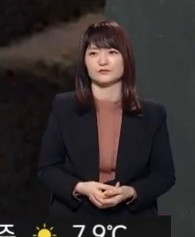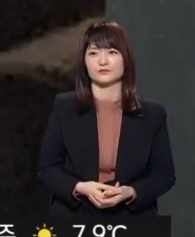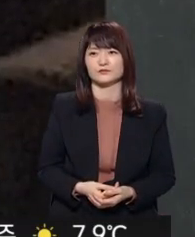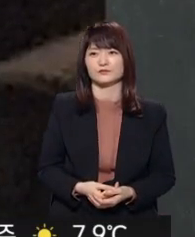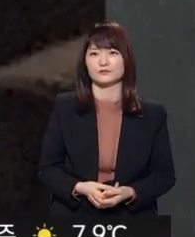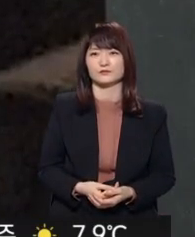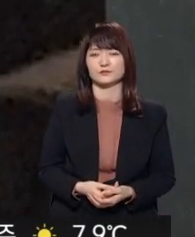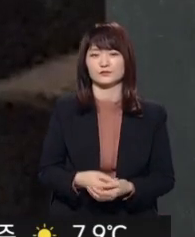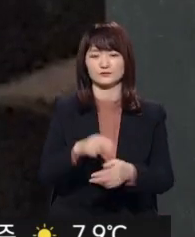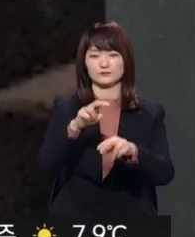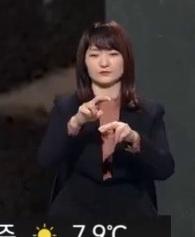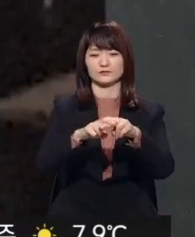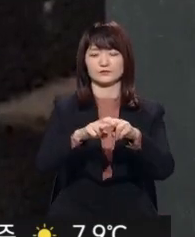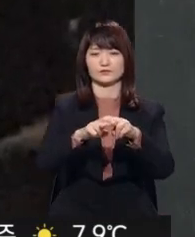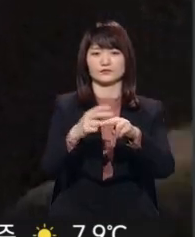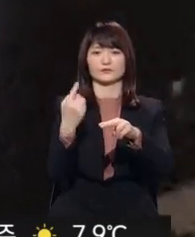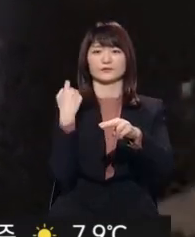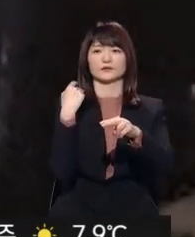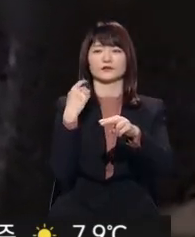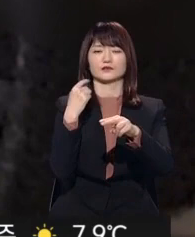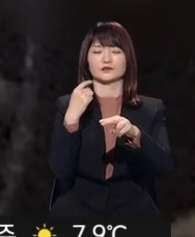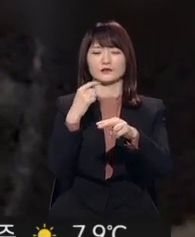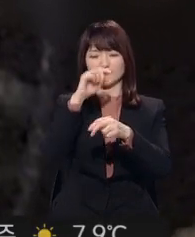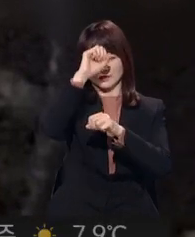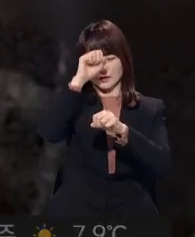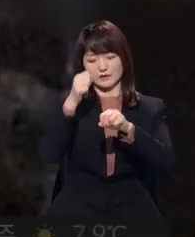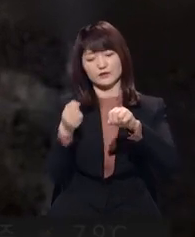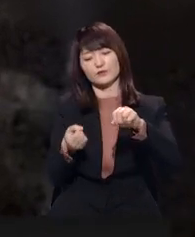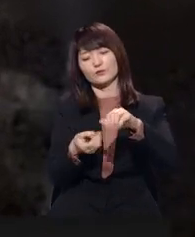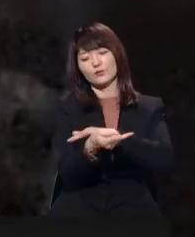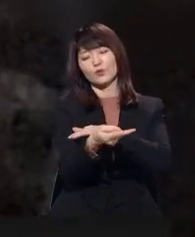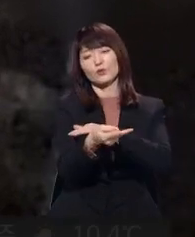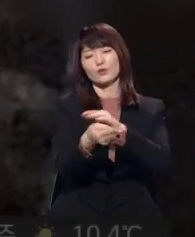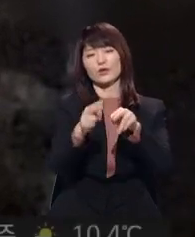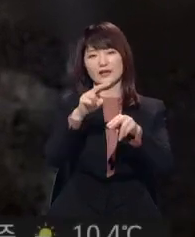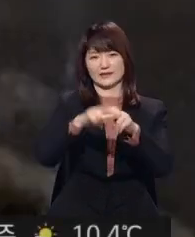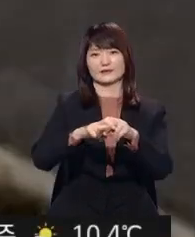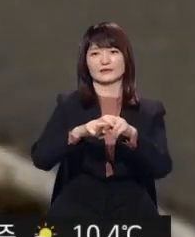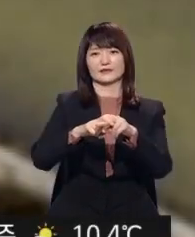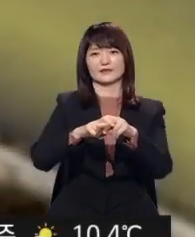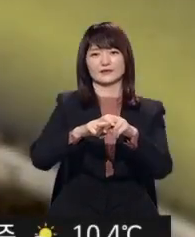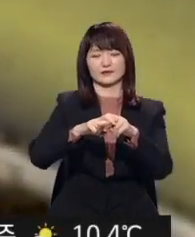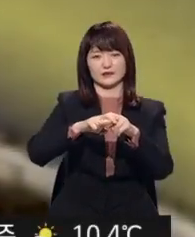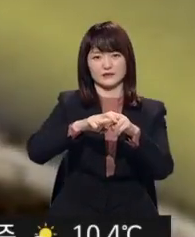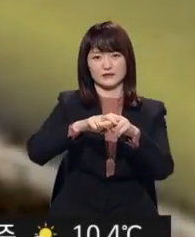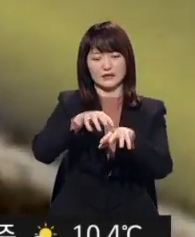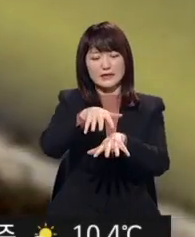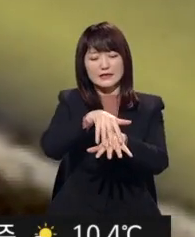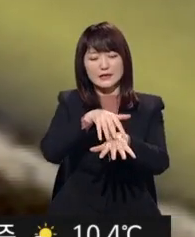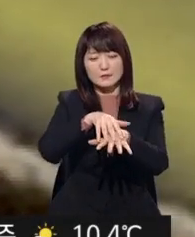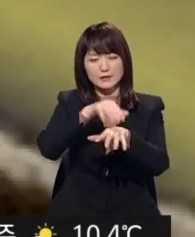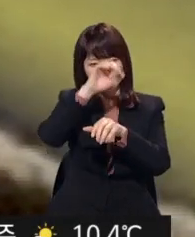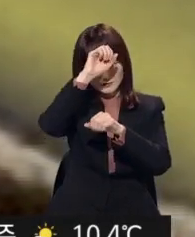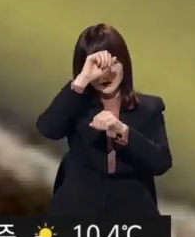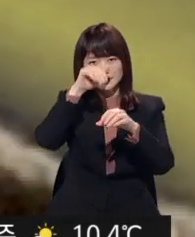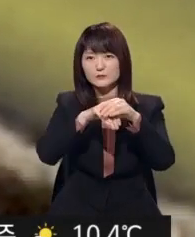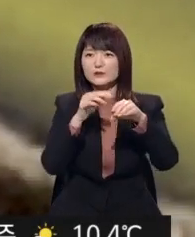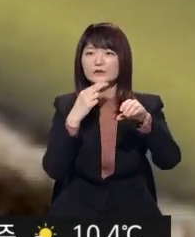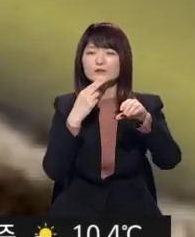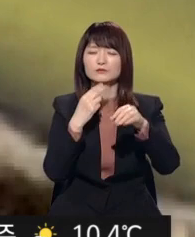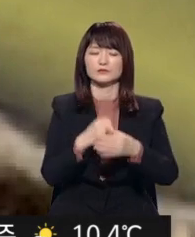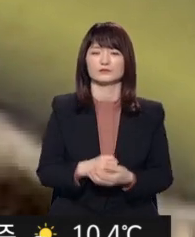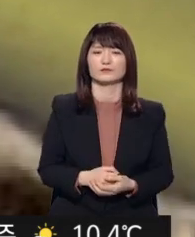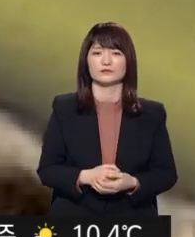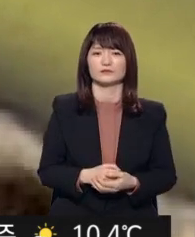등받이에 편이 기대고는 앞다리가 쏙 한 이곳은 바로 영화관인데요 자 양말은 온데가 되었고 앞좌석에 맨발을 척